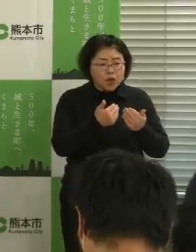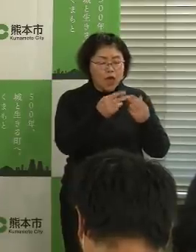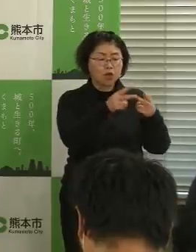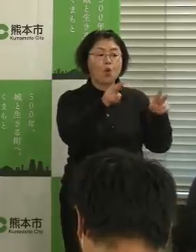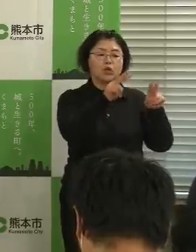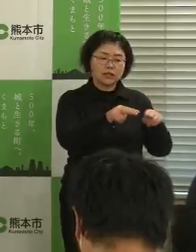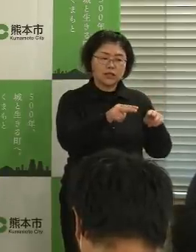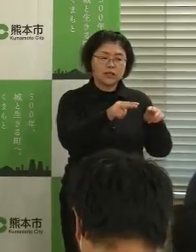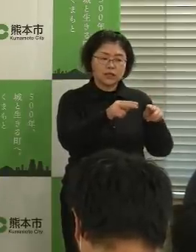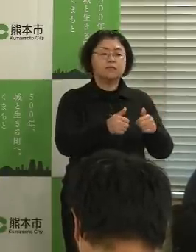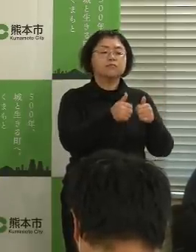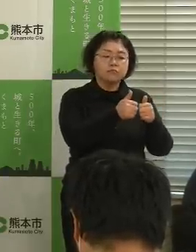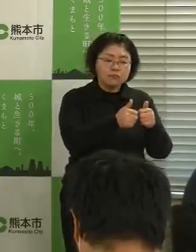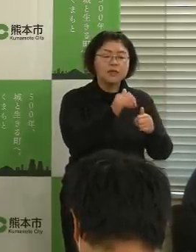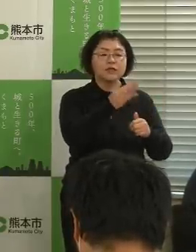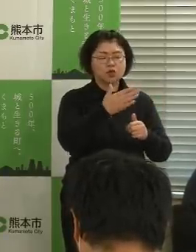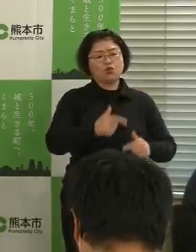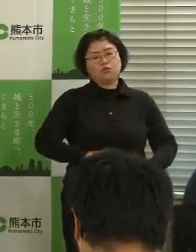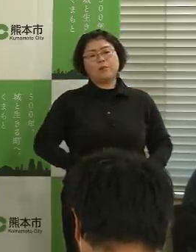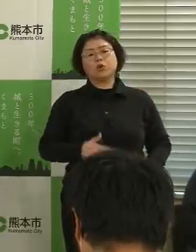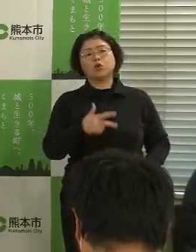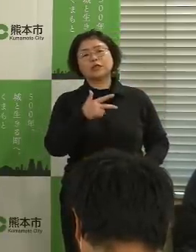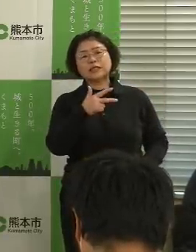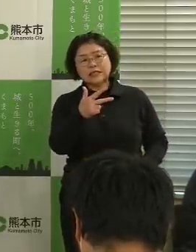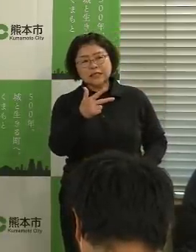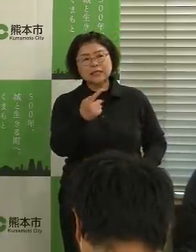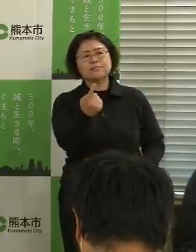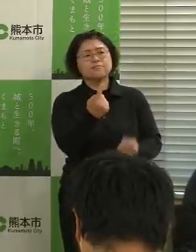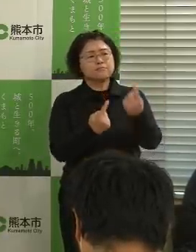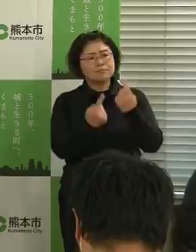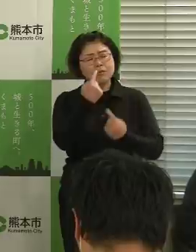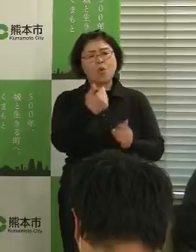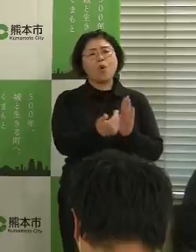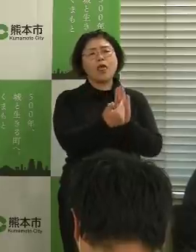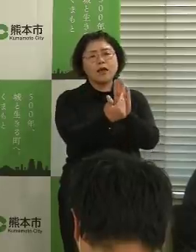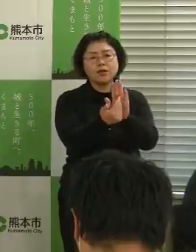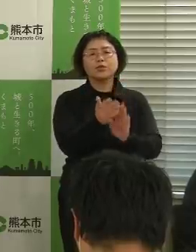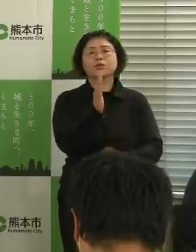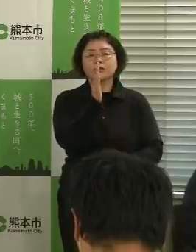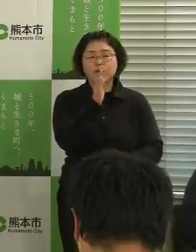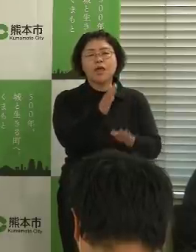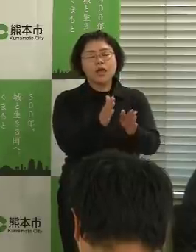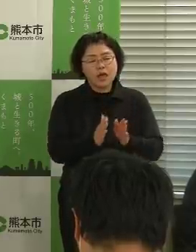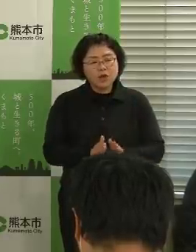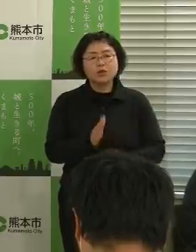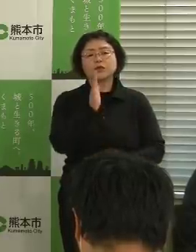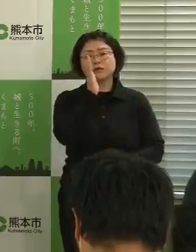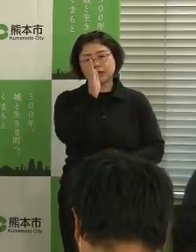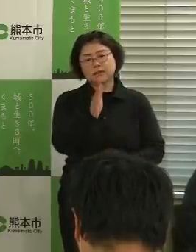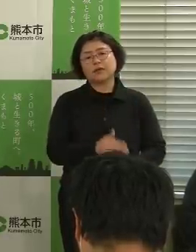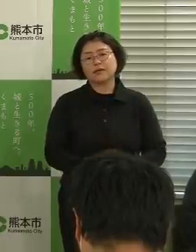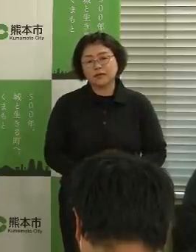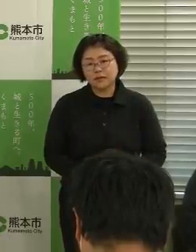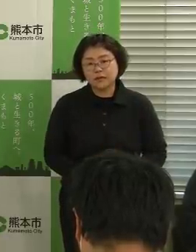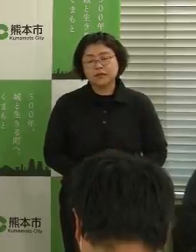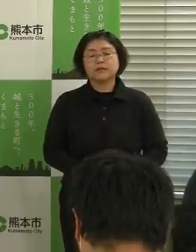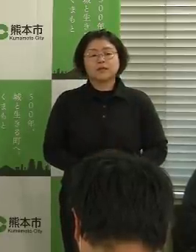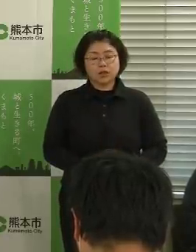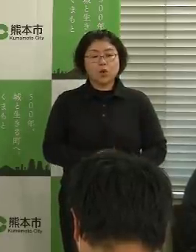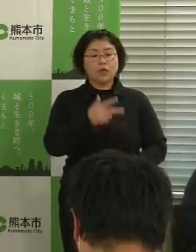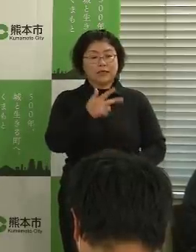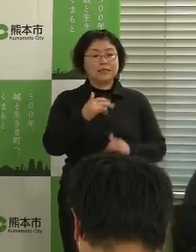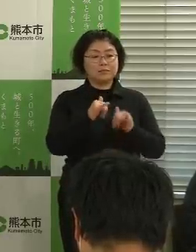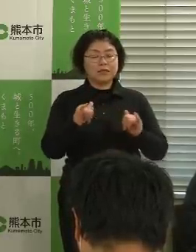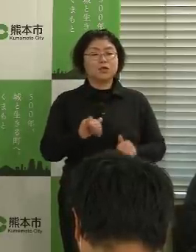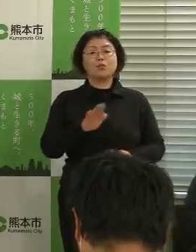き熊本市にお越しにならないようお願いをいたします。また市民の